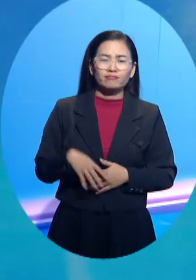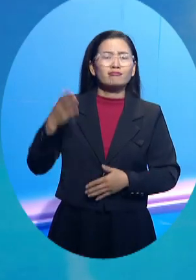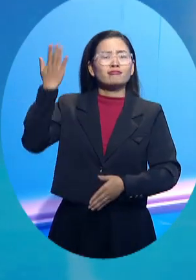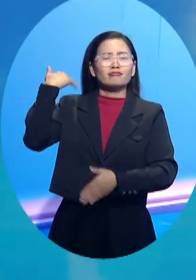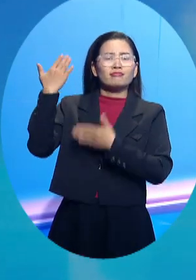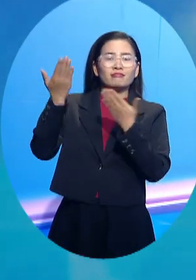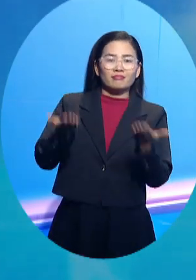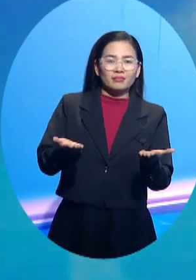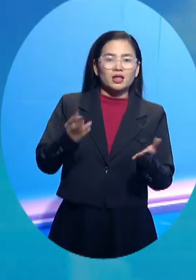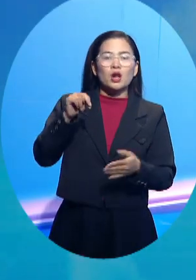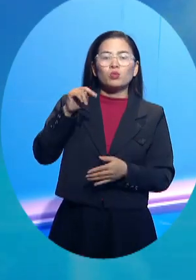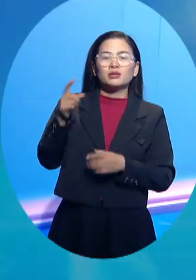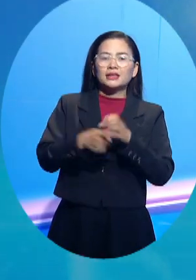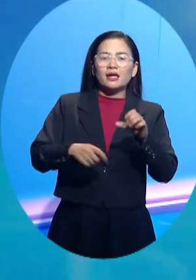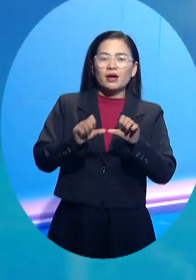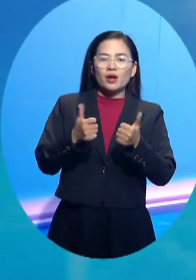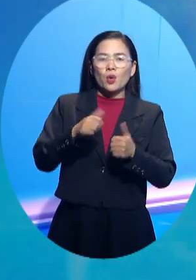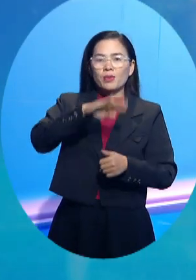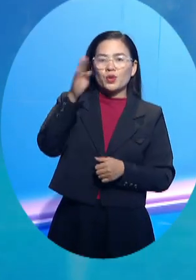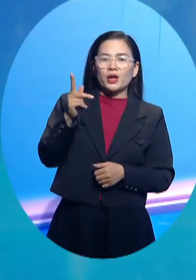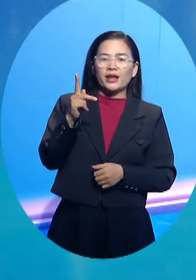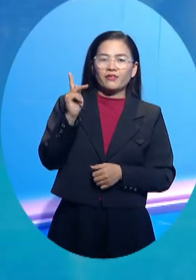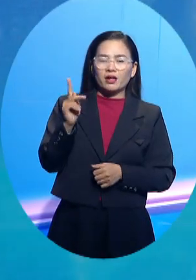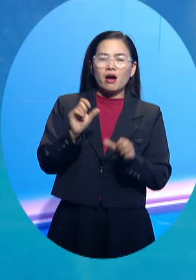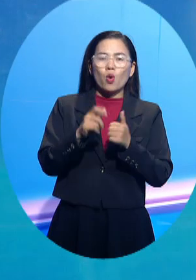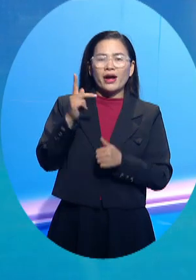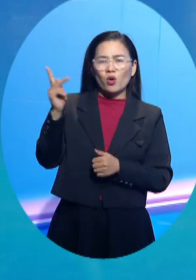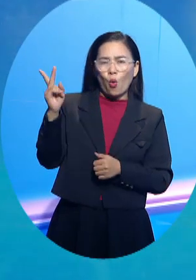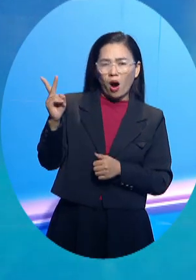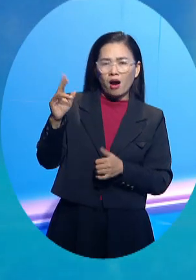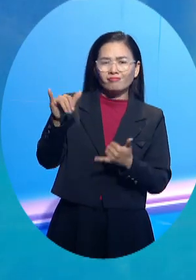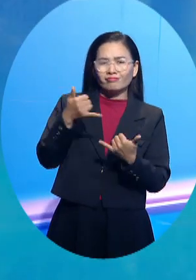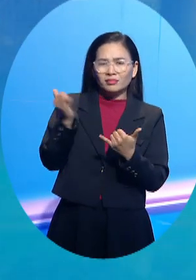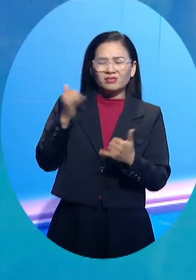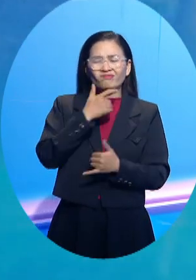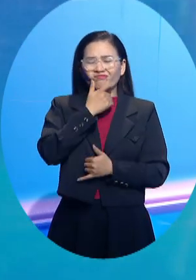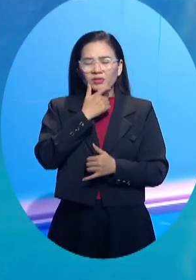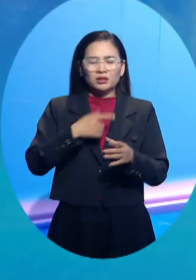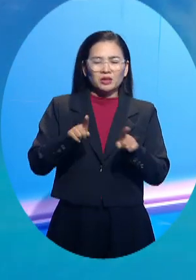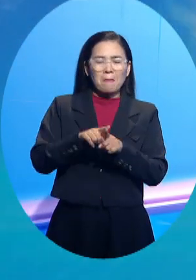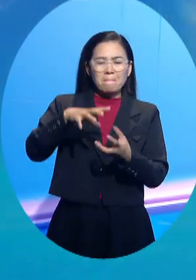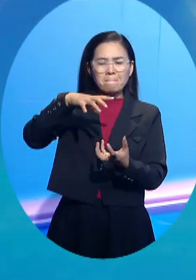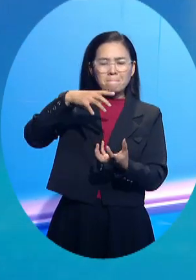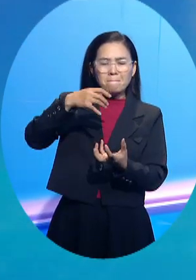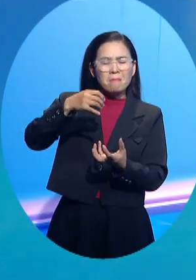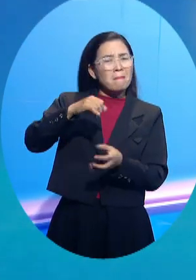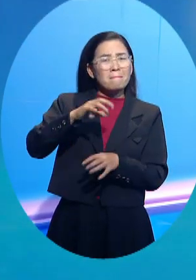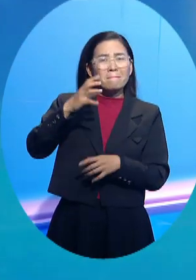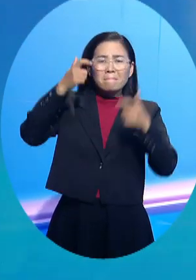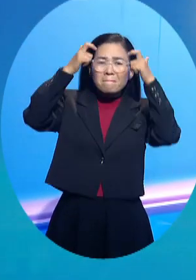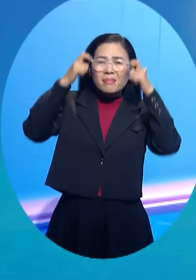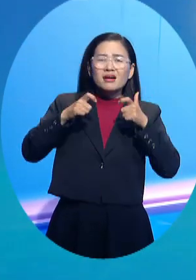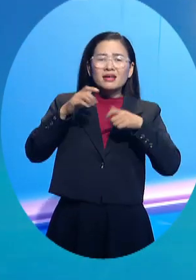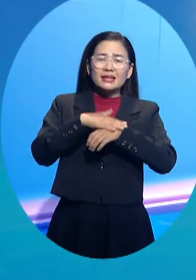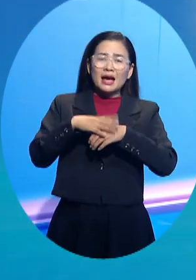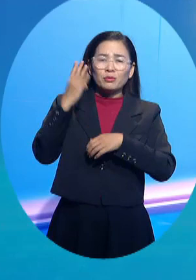Lâu nay, nông dân huyện miền núi Khánh Vĩnh, tỉnh Khánh Hòa thường trăn trở với đầu ra nông sản, nhất là bưởi da xanh, loại trái cây đặc sản của địa